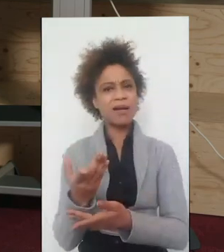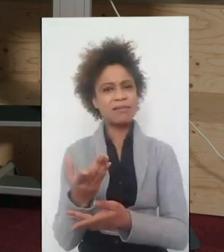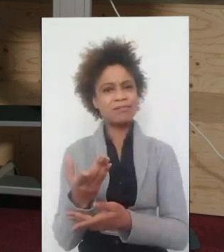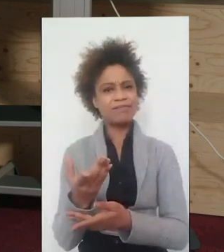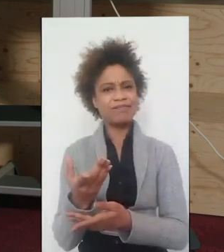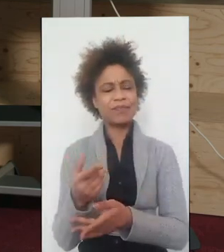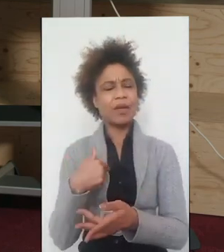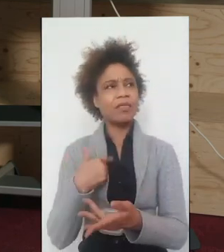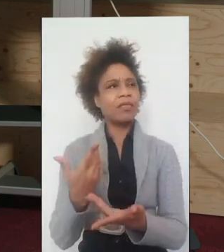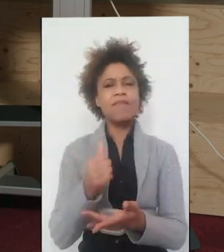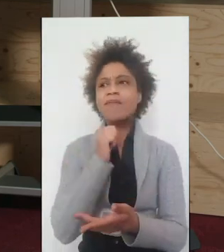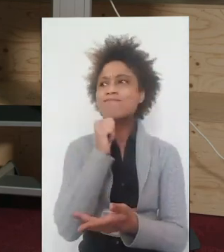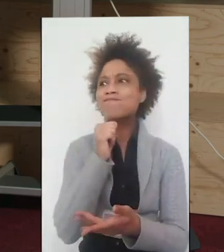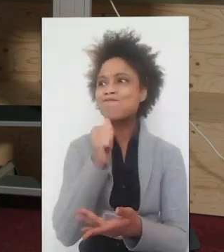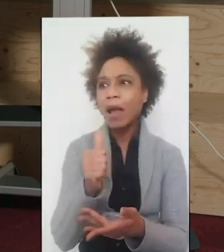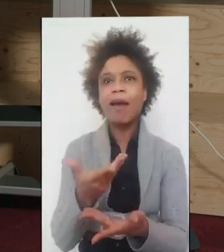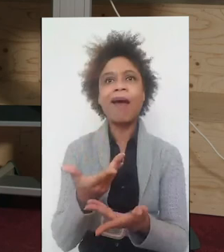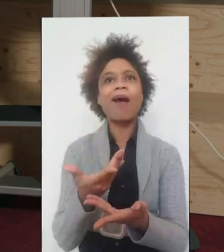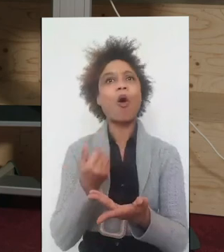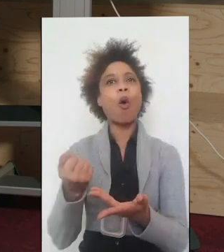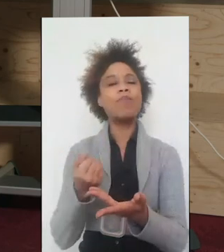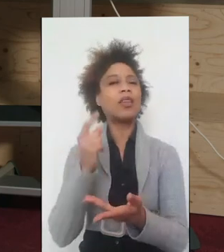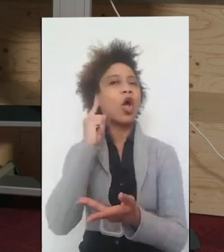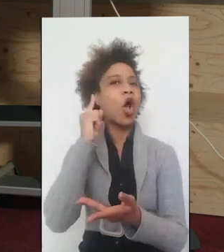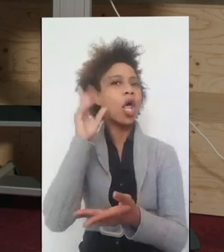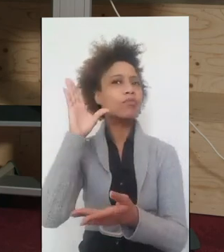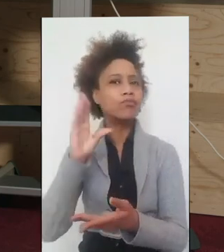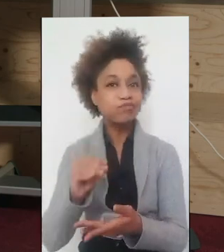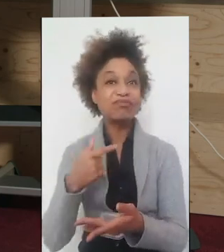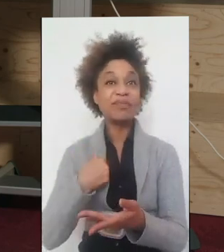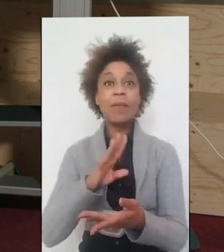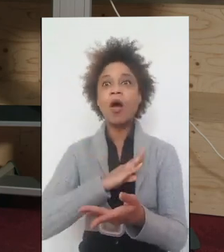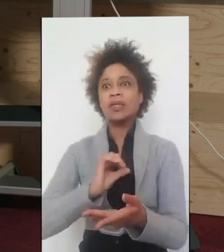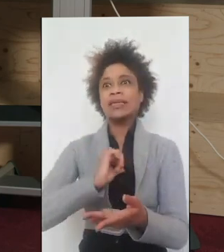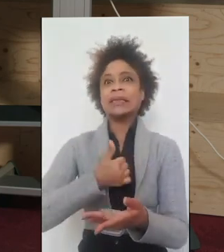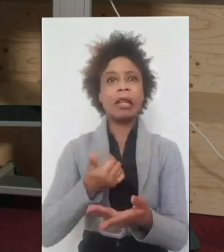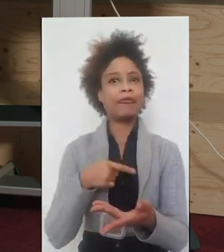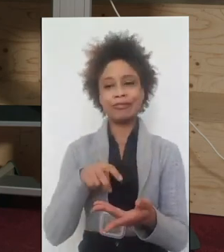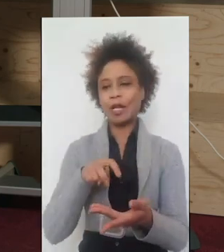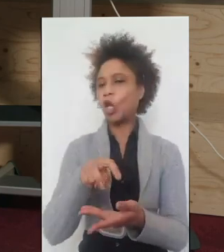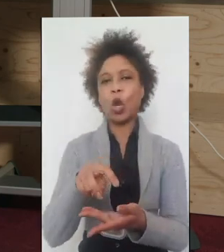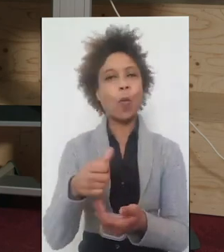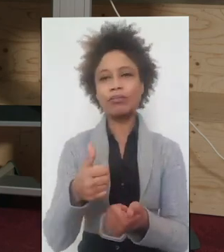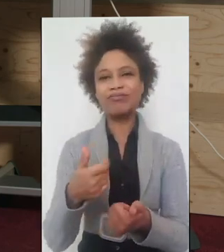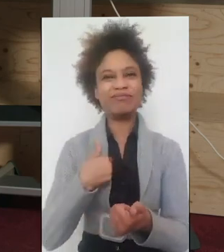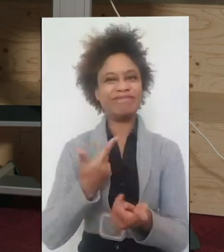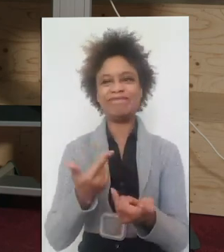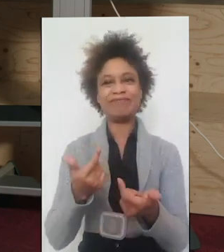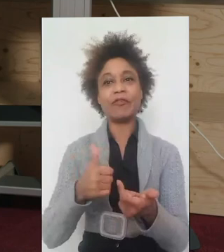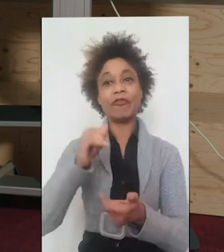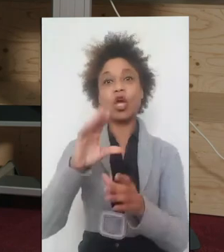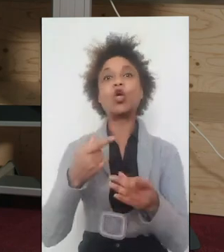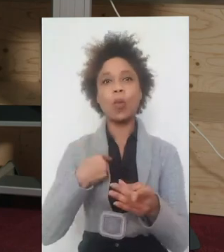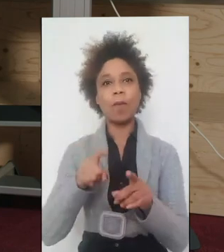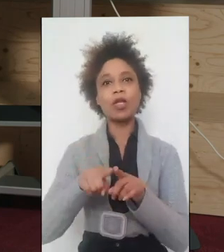inderdaad dit onderwerp waar we het over hebben, maar bijvoorbeeld over de hip-hop of urban wereld dan waar ik in zit, dat er dan te weinig mensen aan